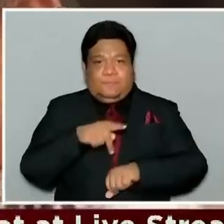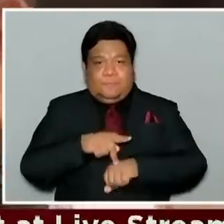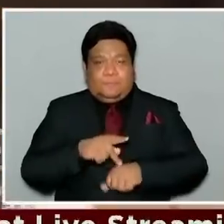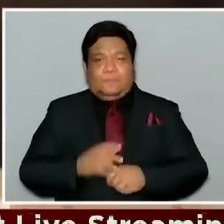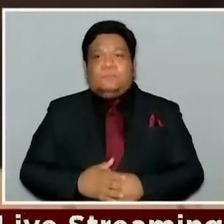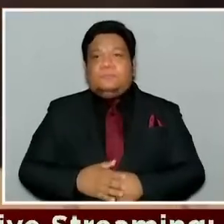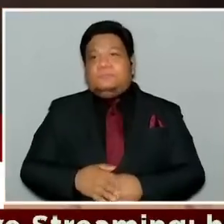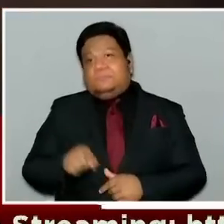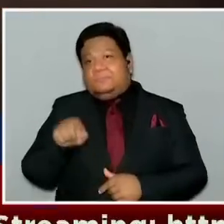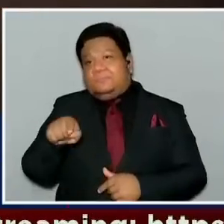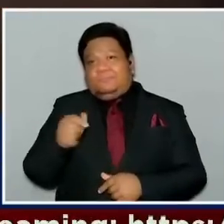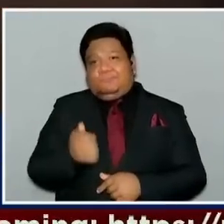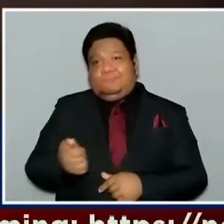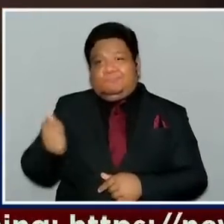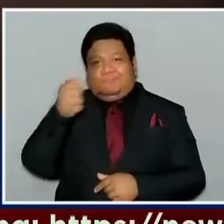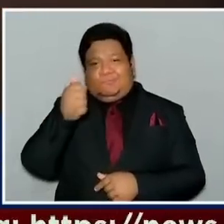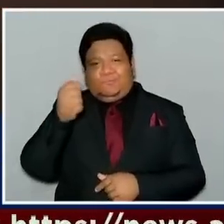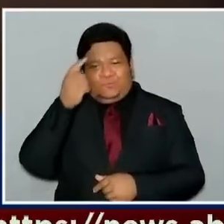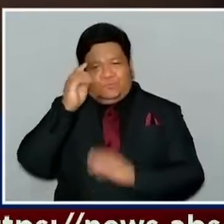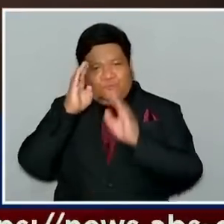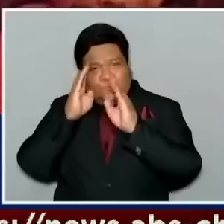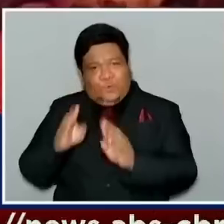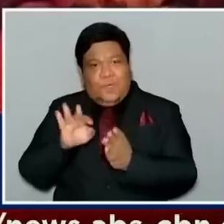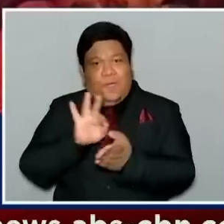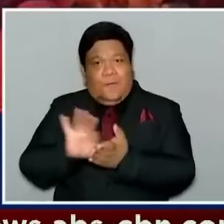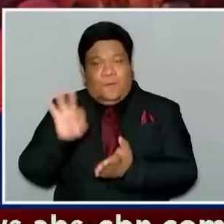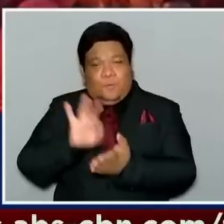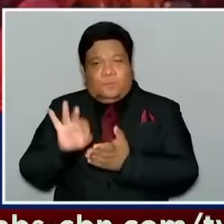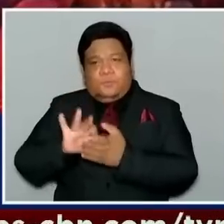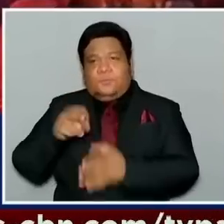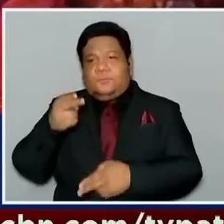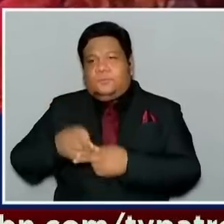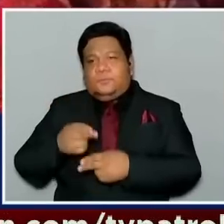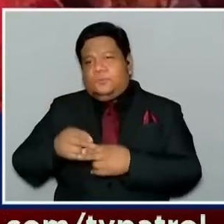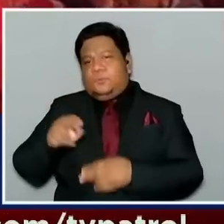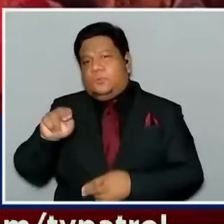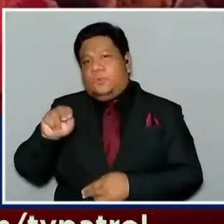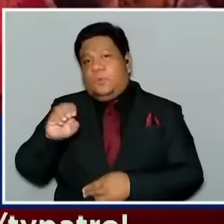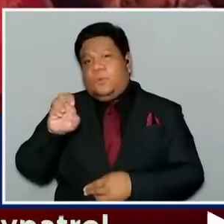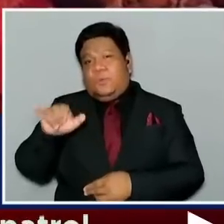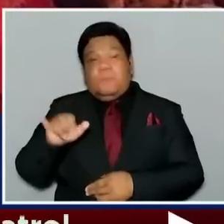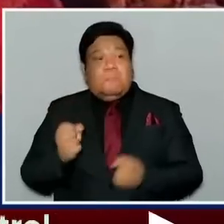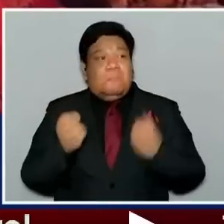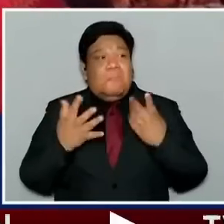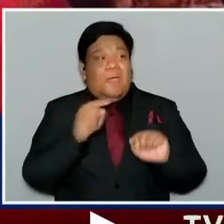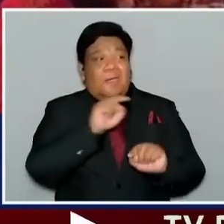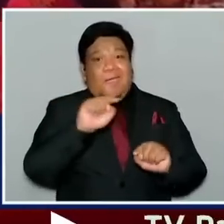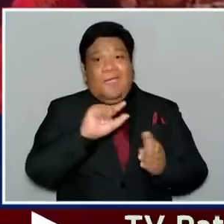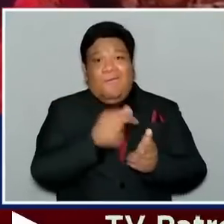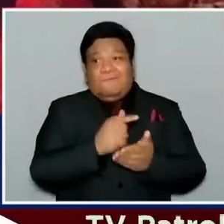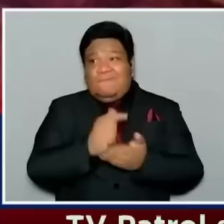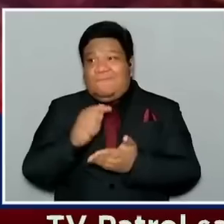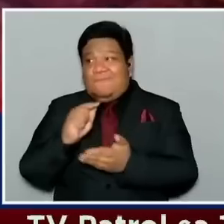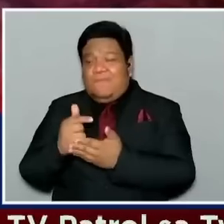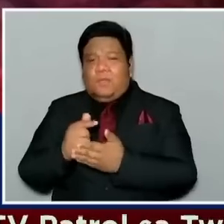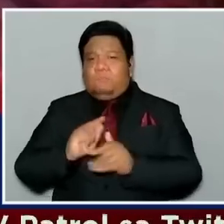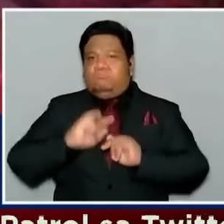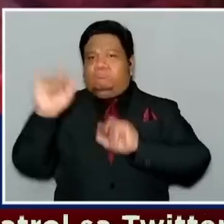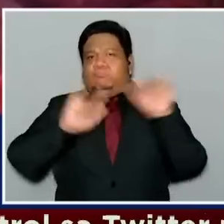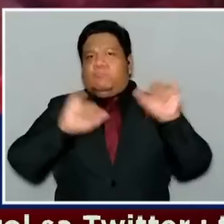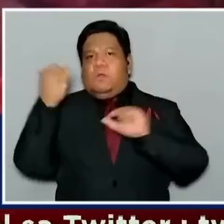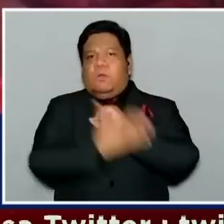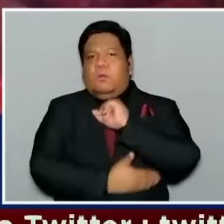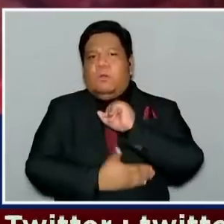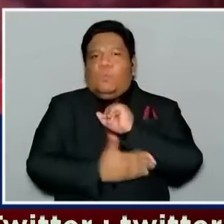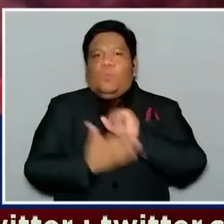Accountancy Chairman Noe Quinanola, maraming graduates ang nangingibang bansa dahil mas malaki ang